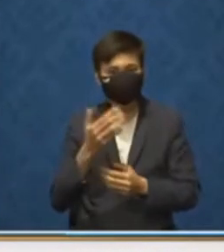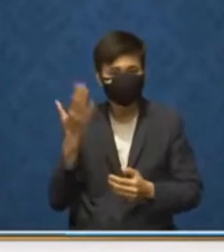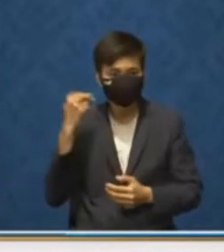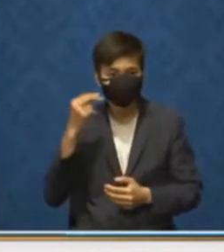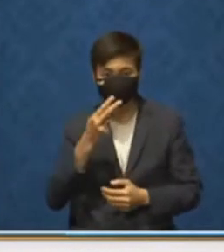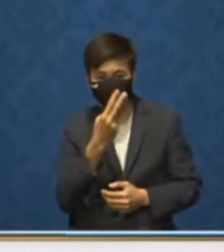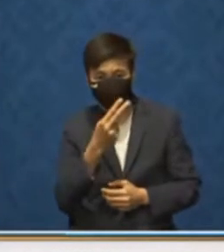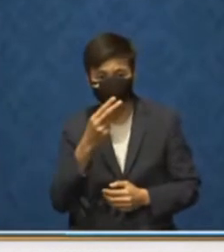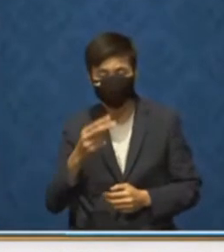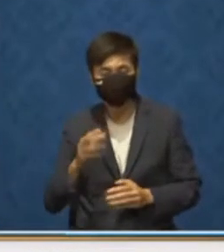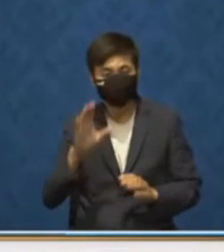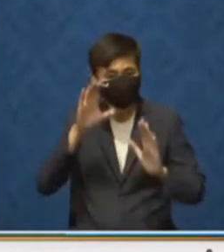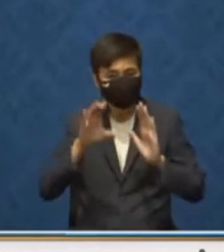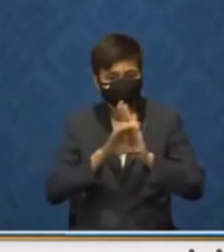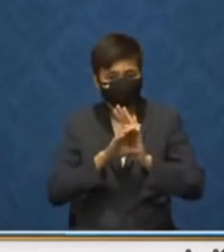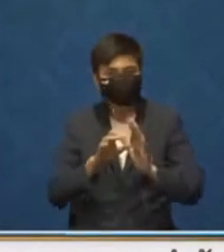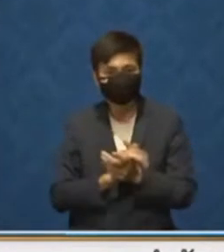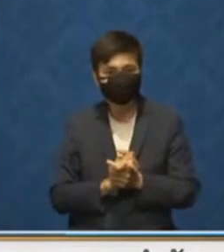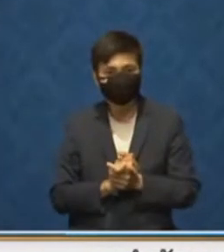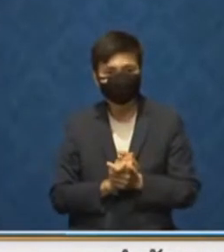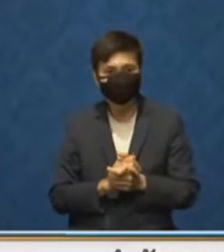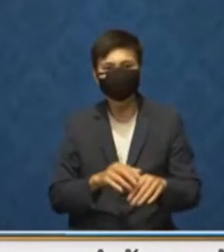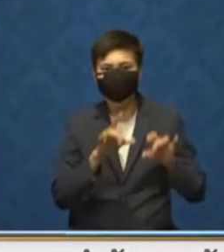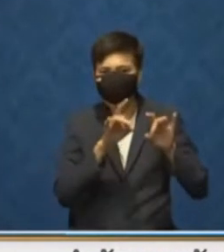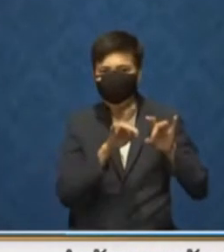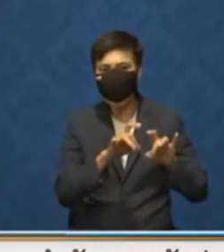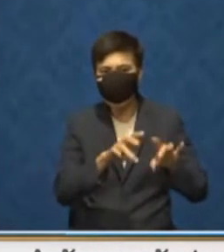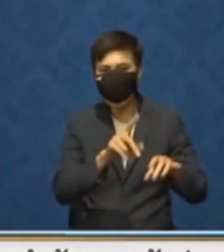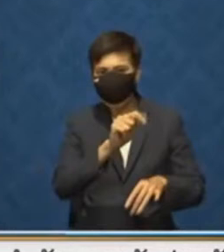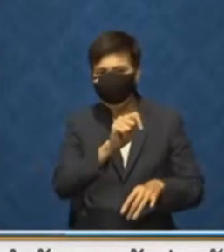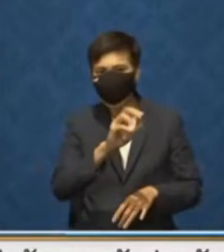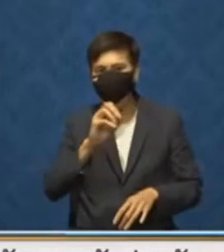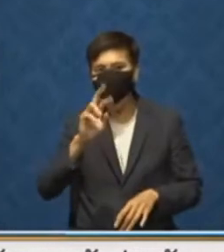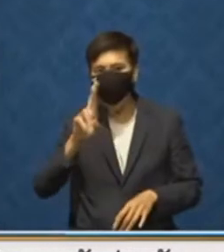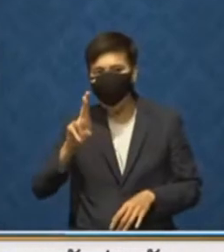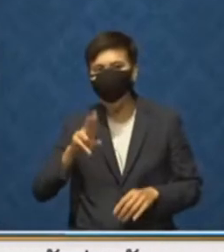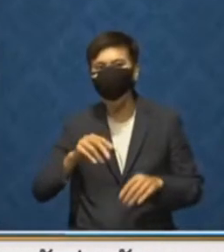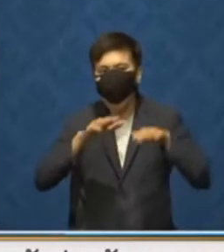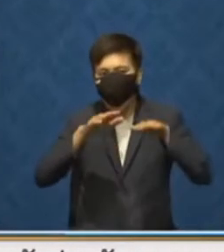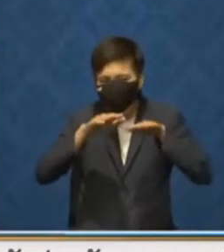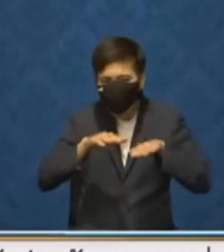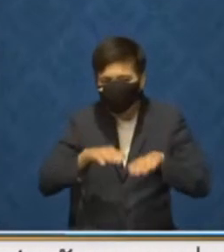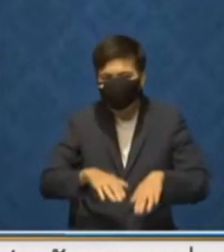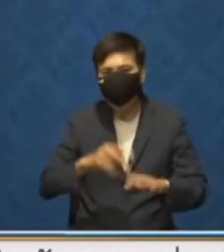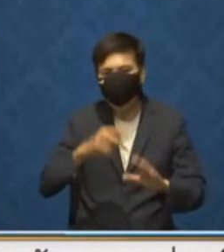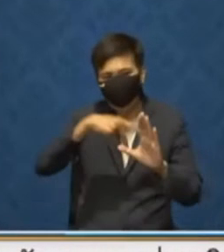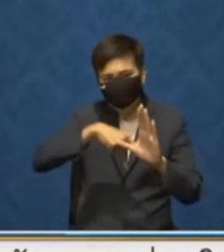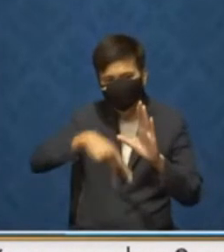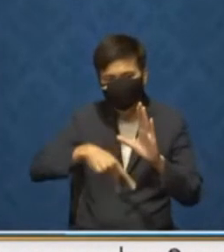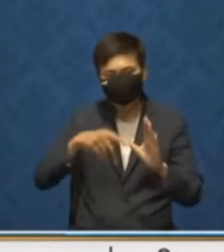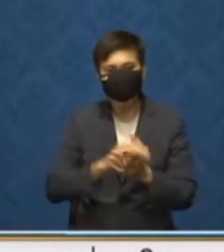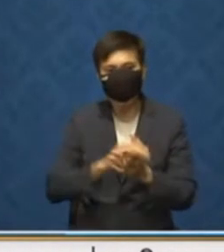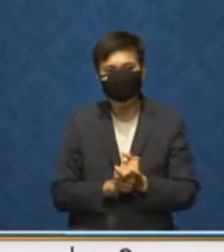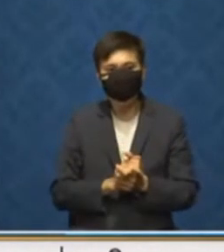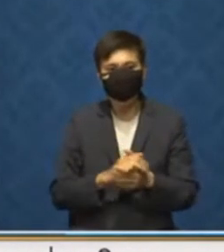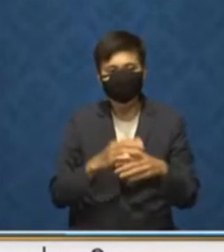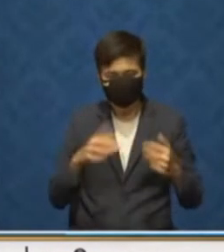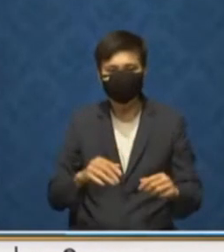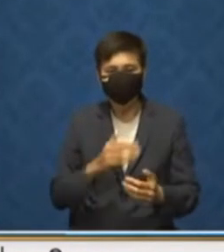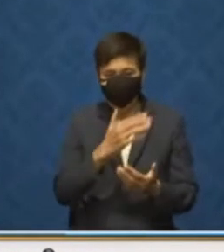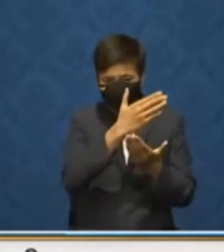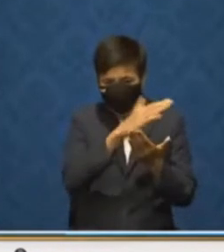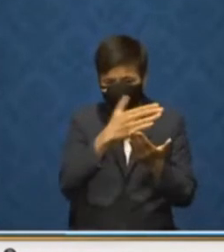สูงหัวตำแจงทีโออาร์เลยจากนั้นนะฮะแต่ลดสเปค QRจะไปครับจนเข้ามาสามารถแบ่งปลาบู่เป็น 3บิด